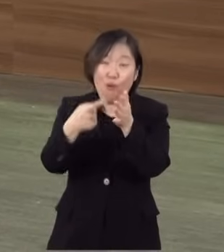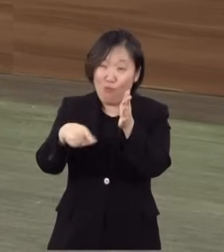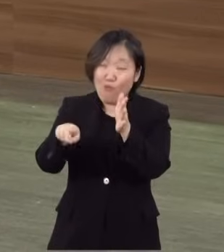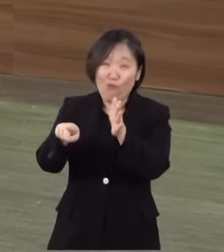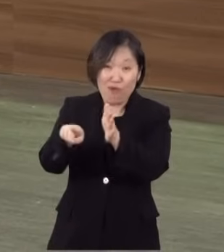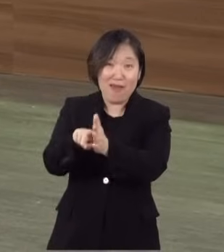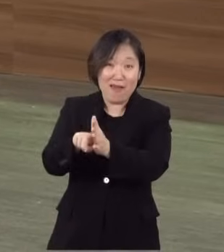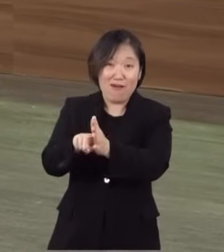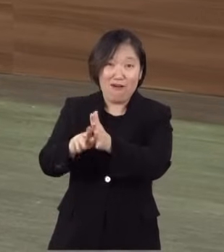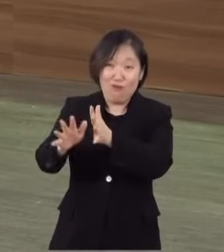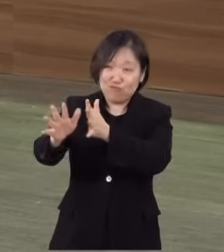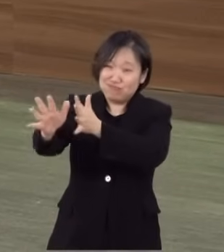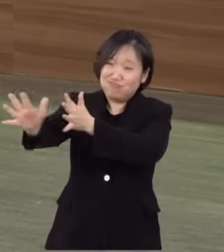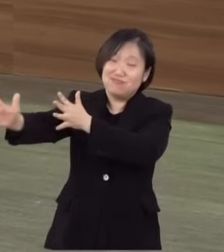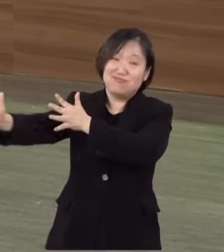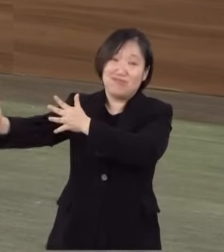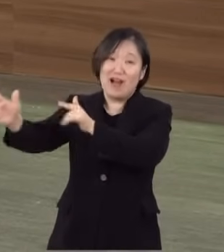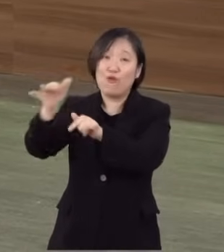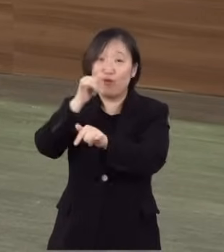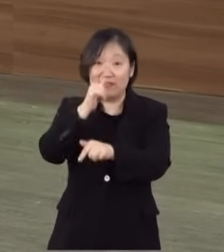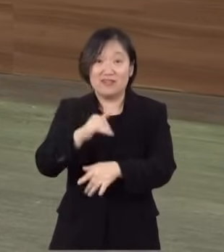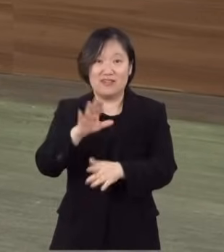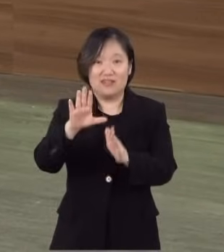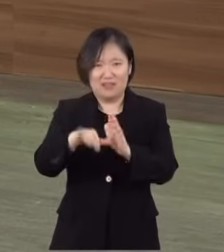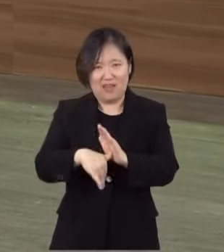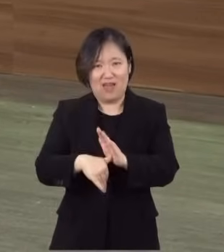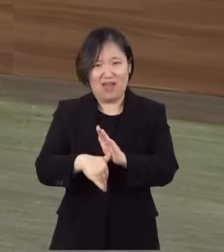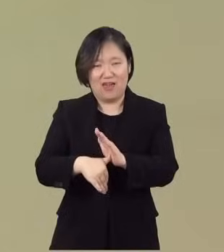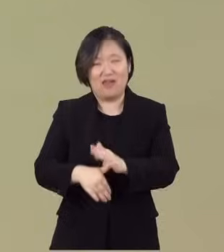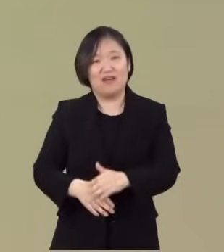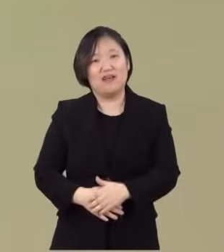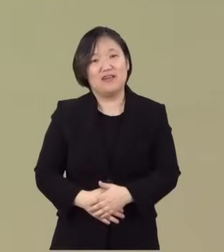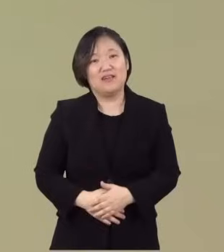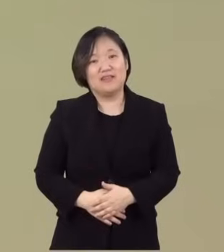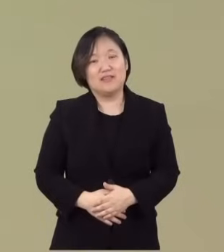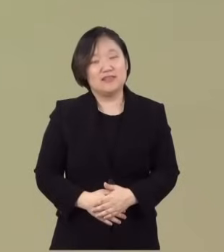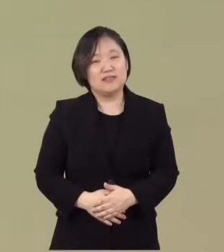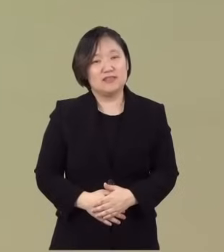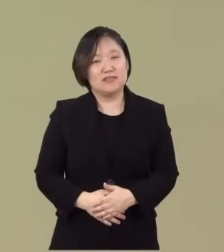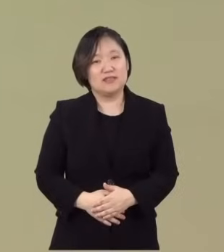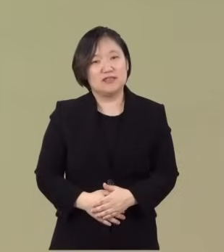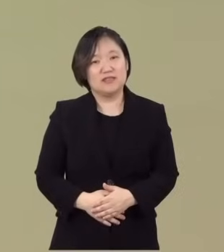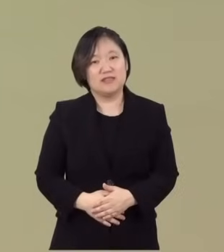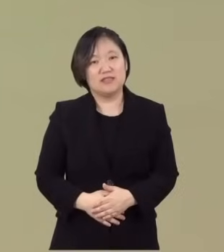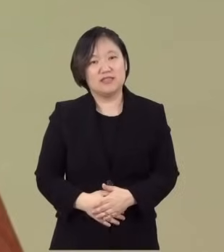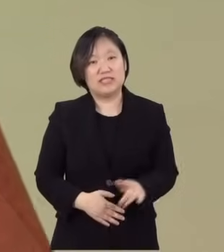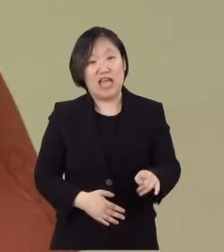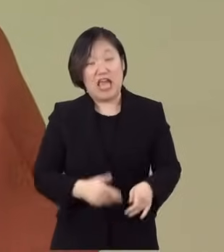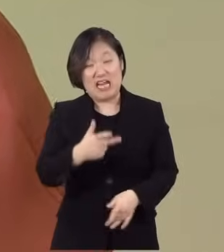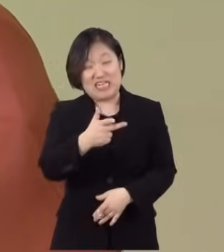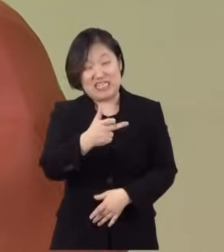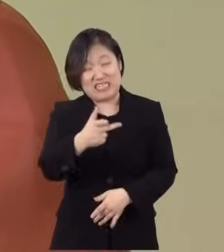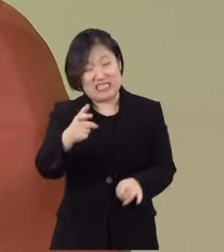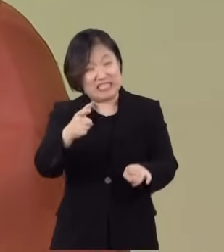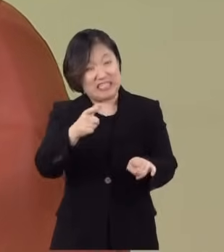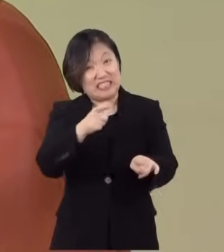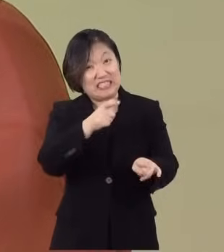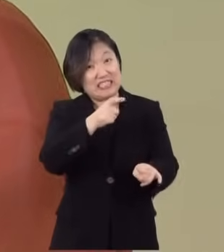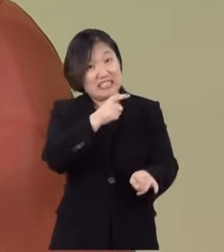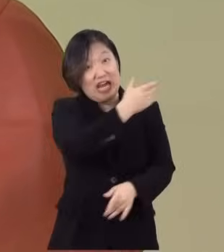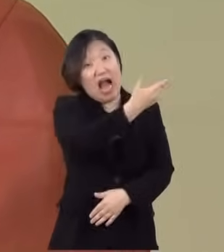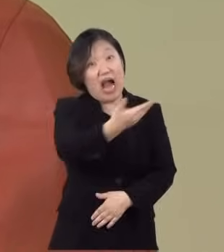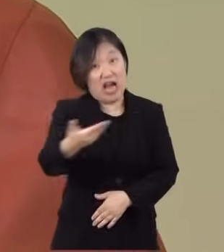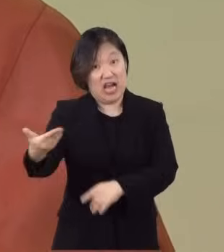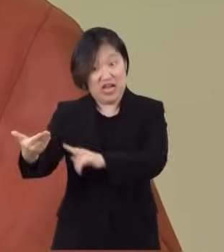사람들에게이 부처님의 법을 전하고 있었습니다 그때 큰 강이